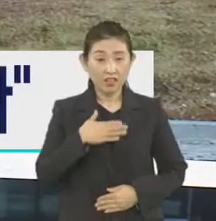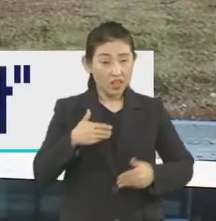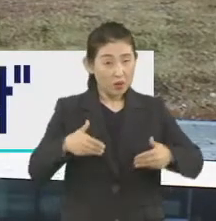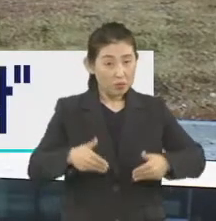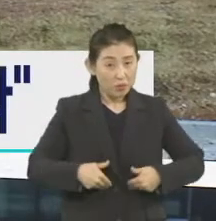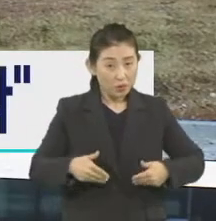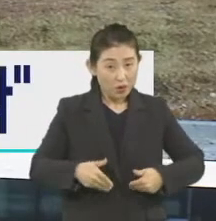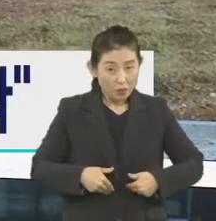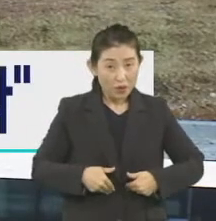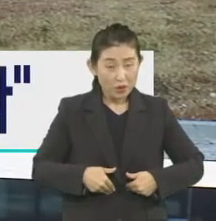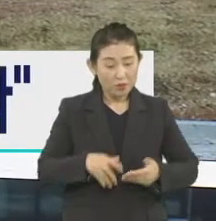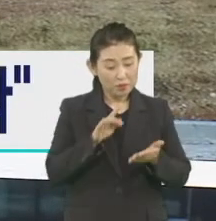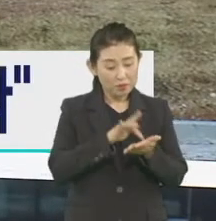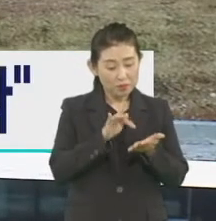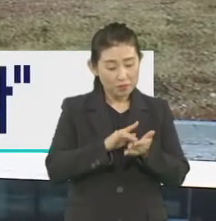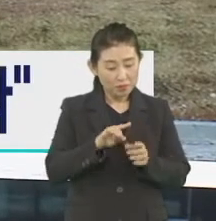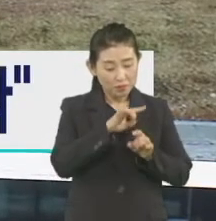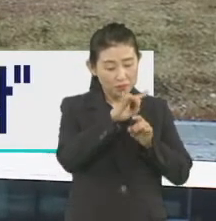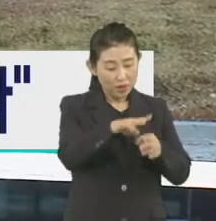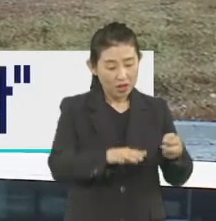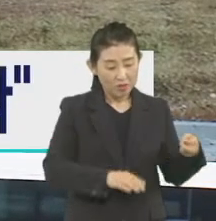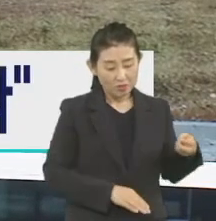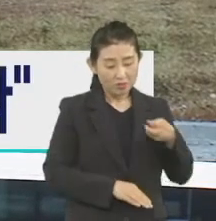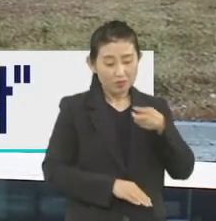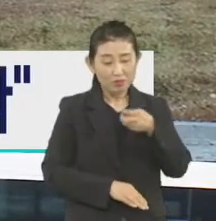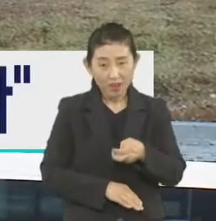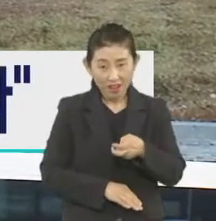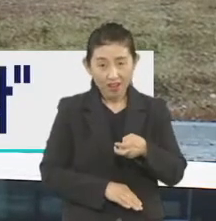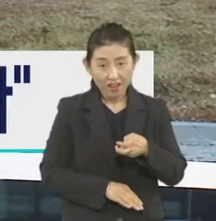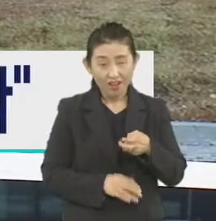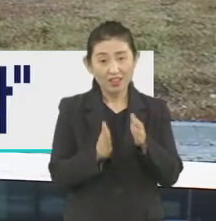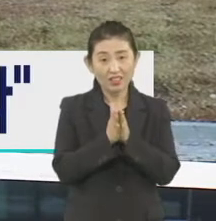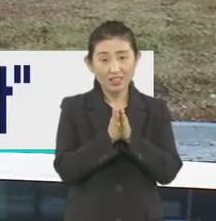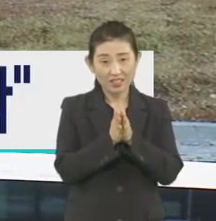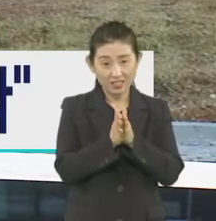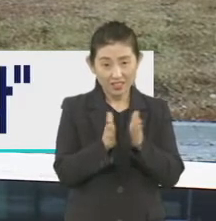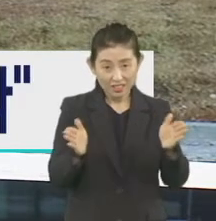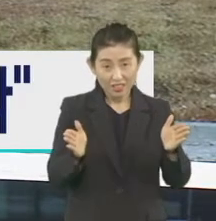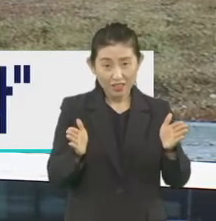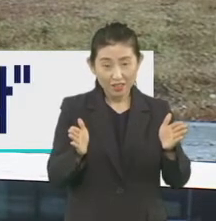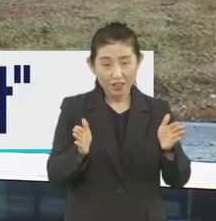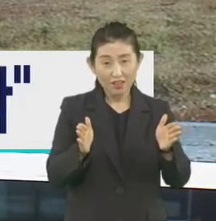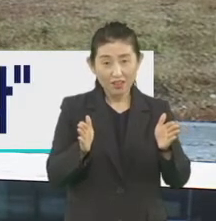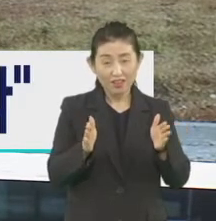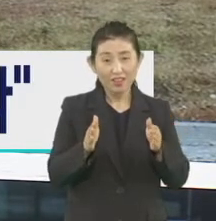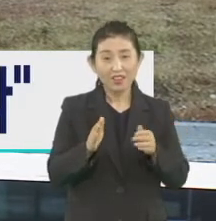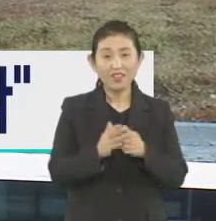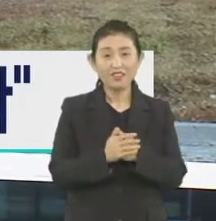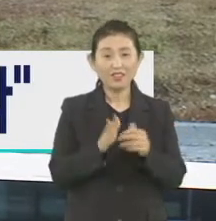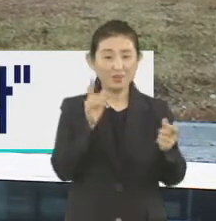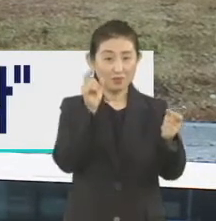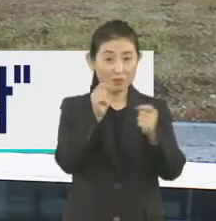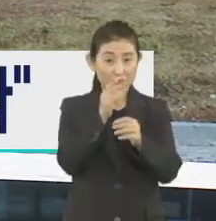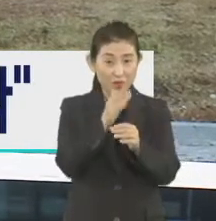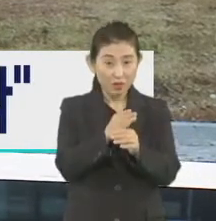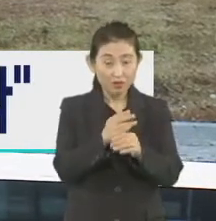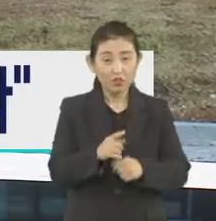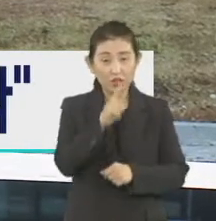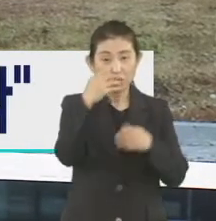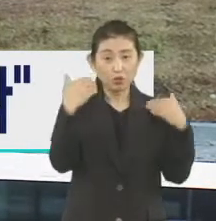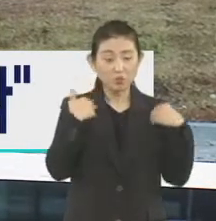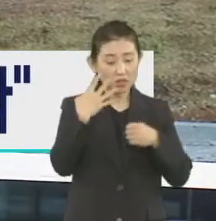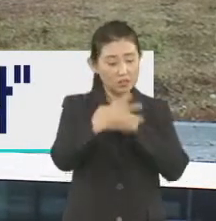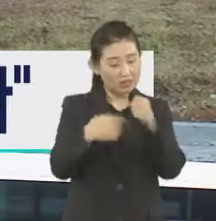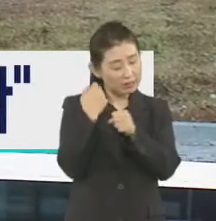실시간 교통 수요를 파악해 나에게 딱 맞는 맞춤형 서비스를 제공하는 대중교통 시대가 성큼 다가왔습니다.